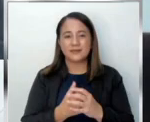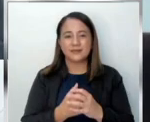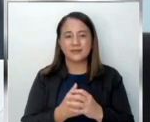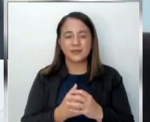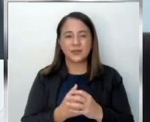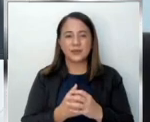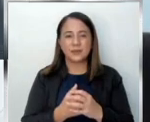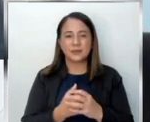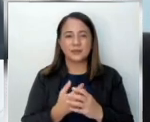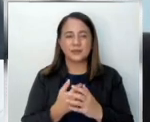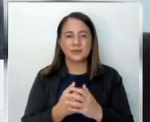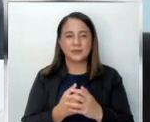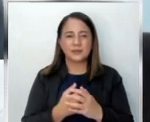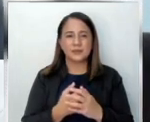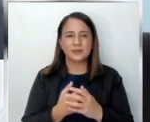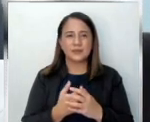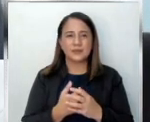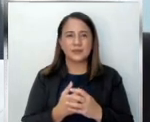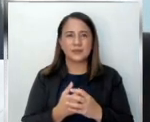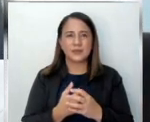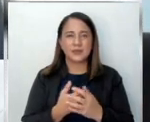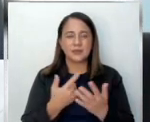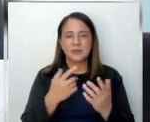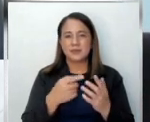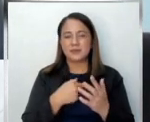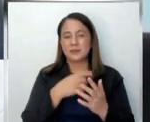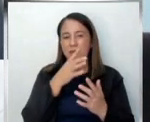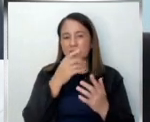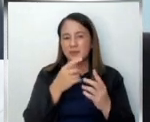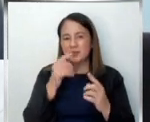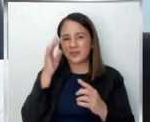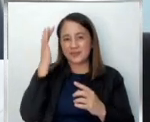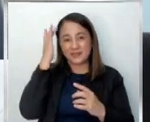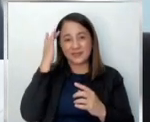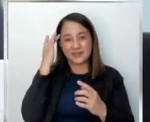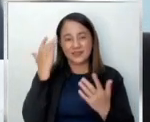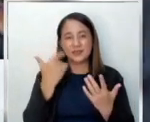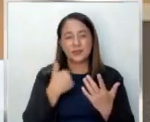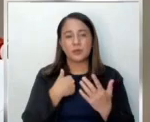so Valentine sensitive na with her. So every chance that I get, I